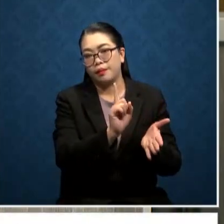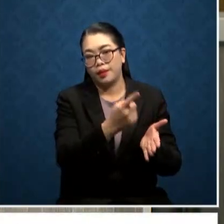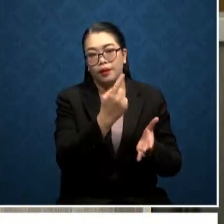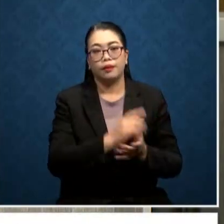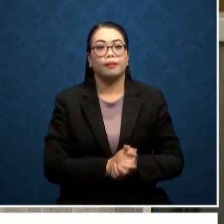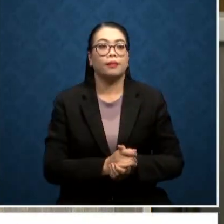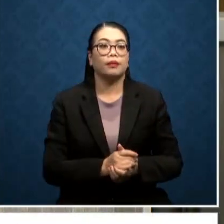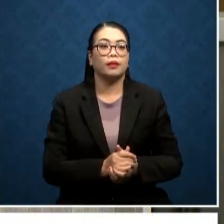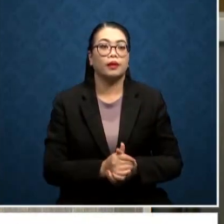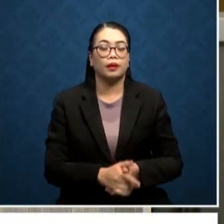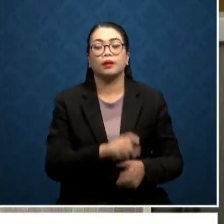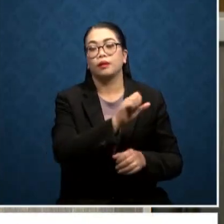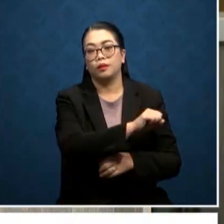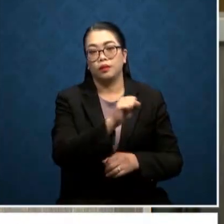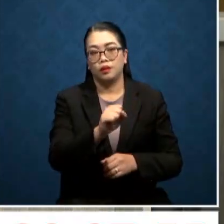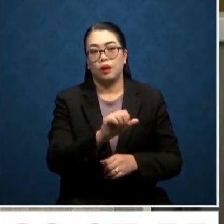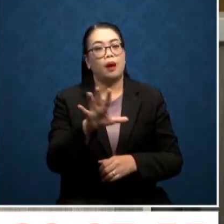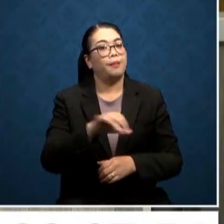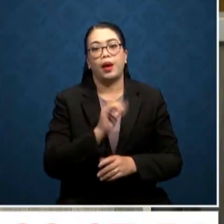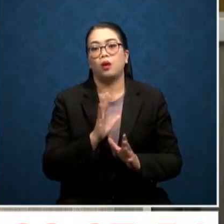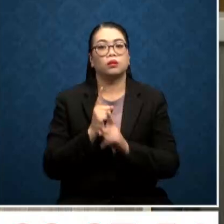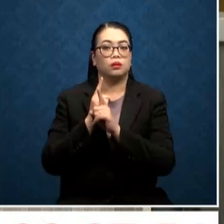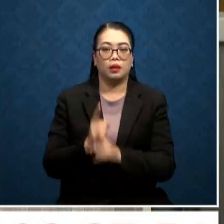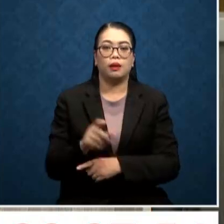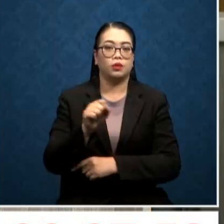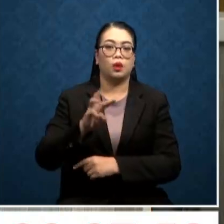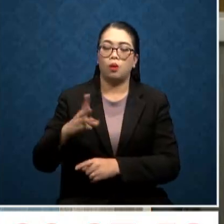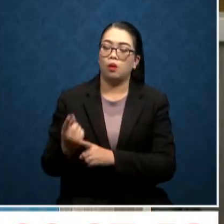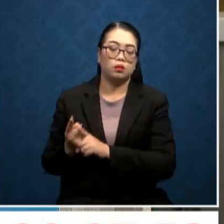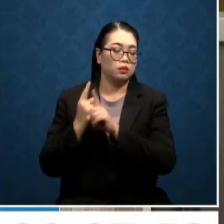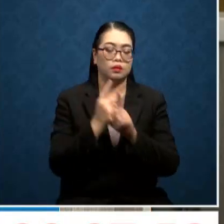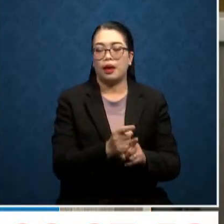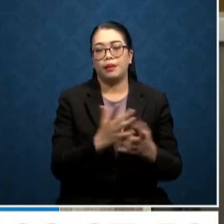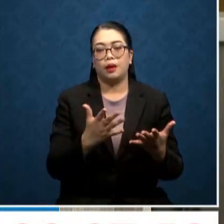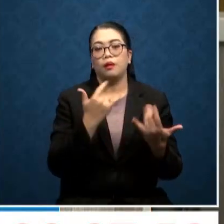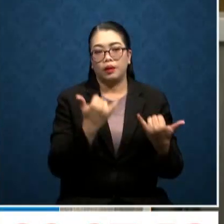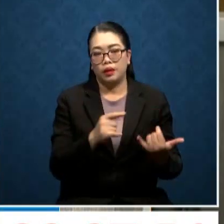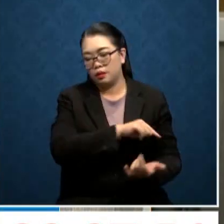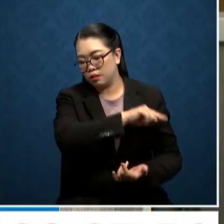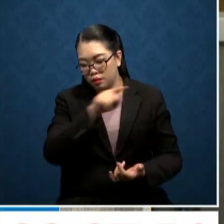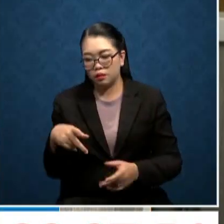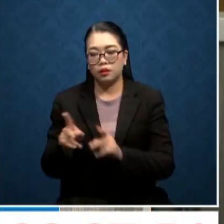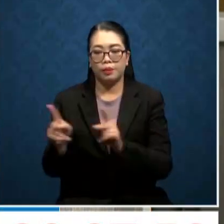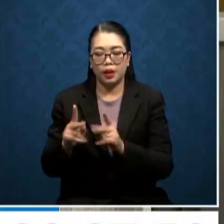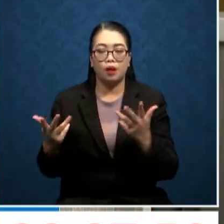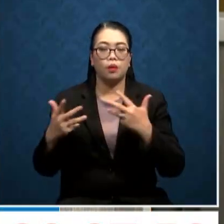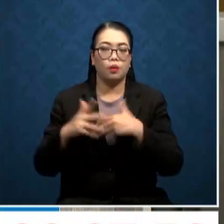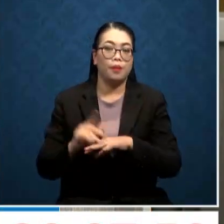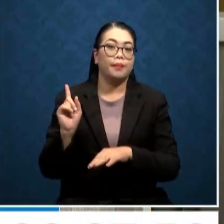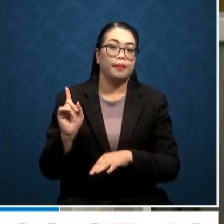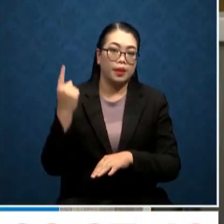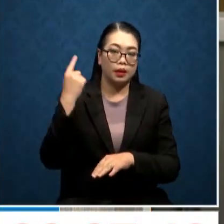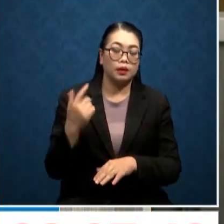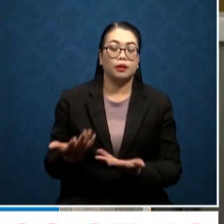อบสภาผู้แทนราษฎรไม่เอาตามวุฒิสมาชิกเสนอกลับไปจึงเป็นที่มาของการตั้งกรรมธิการร่วมในวันนี้ว่า